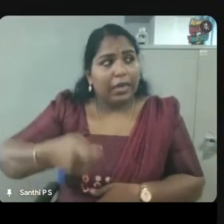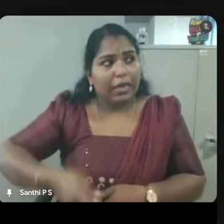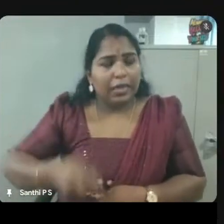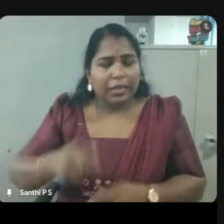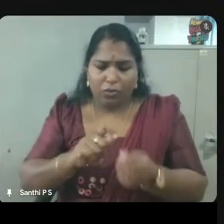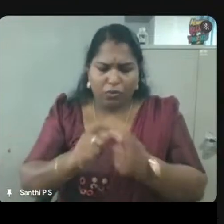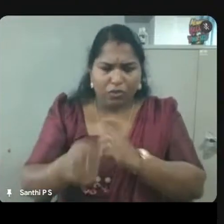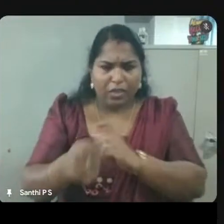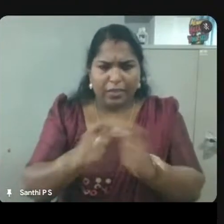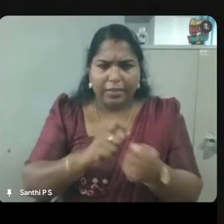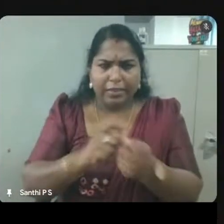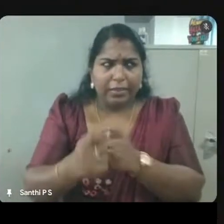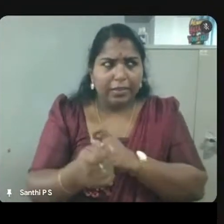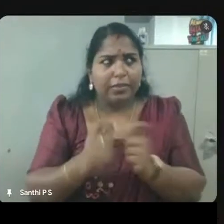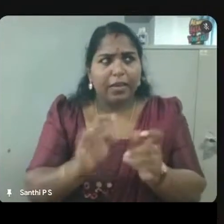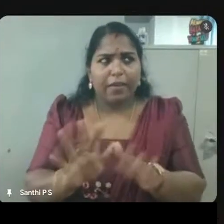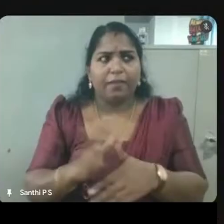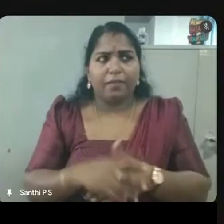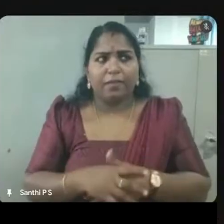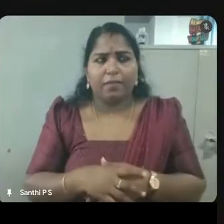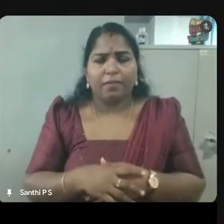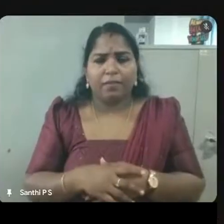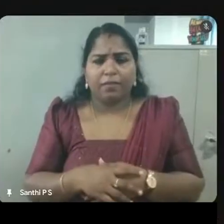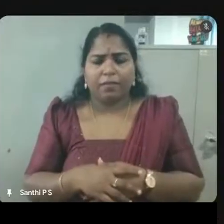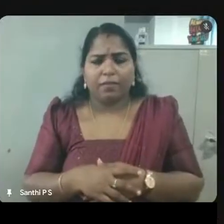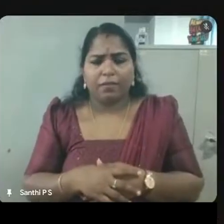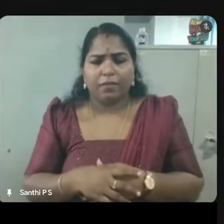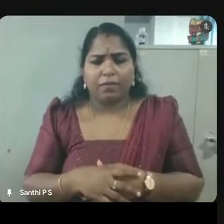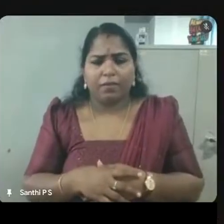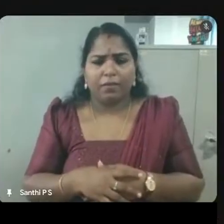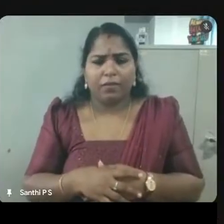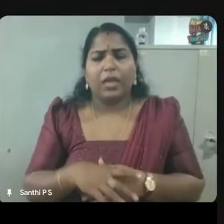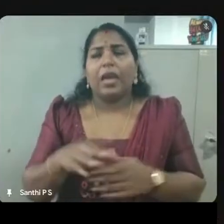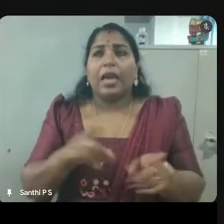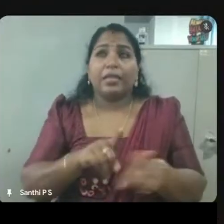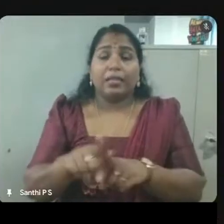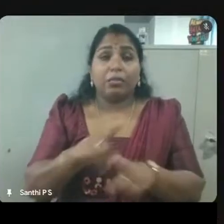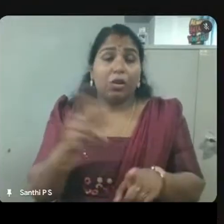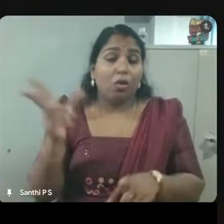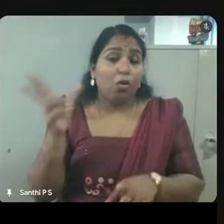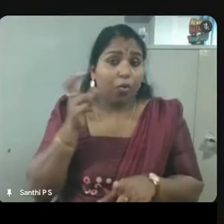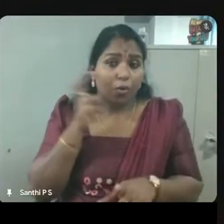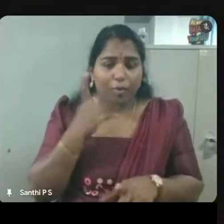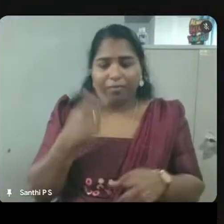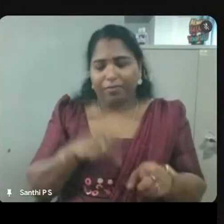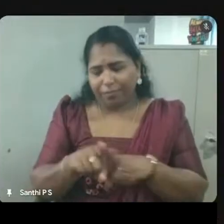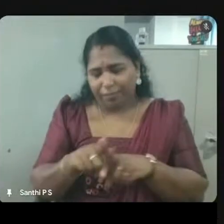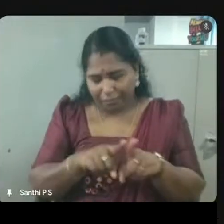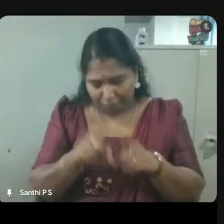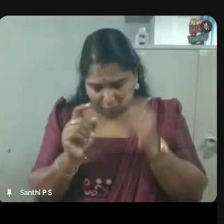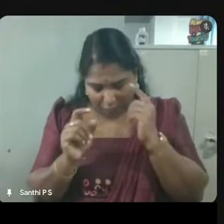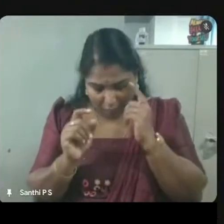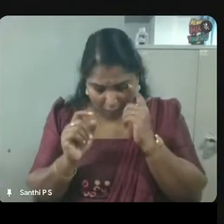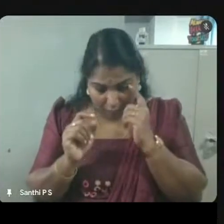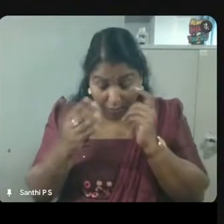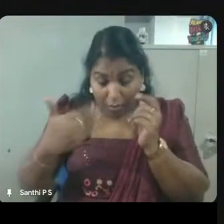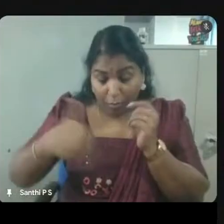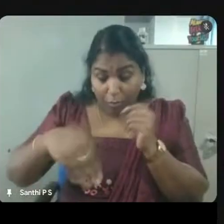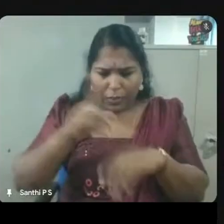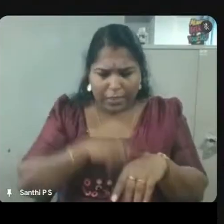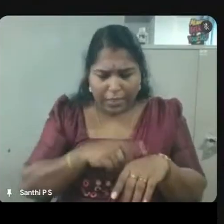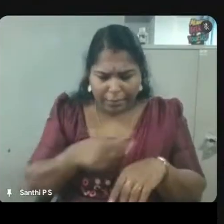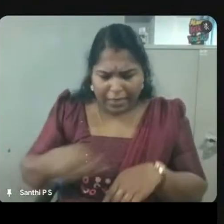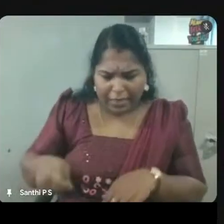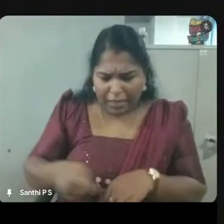നമ്മുടെ നമുക്ക് ഓഡിയോ മെസ്സേജസ് തരും. അത് ഇങ്ങനെ നമ്മൾ പോകുന്ന സ്ഥലത്ത് മുമ്പ് എന്തെങ്കിലും ഉണ്ടോ, ഒബ്സ്റ്റക്കിൾസ് ഉണ്ടോ എന്നൊക്കെ